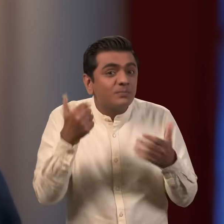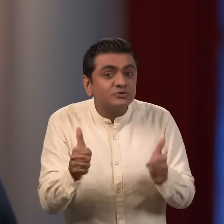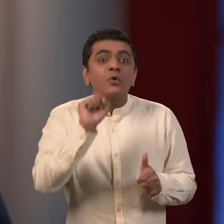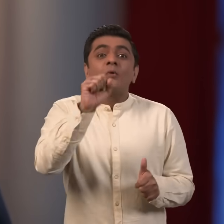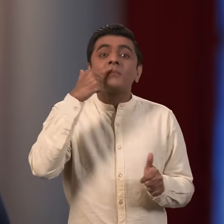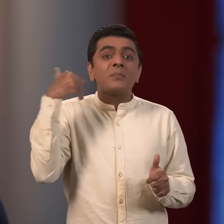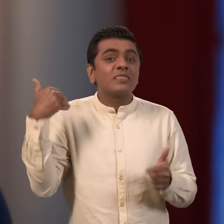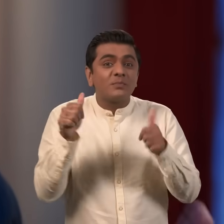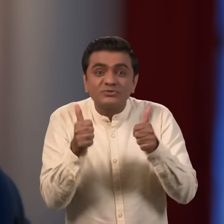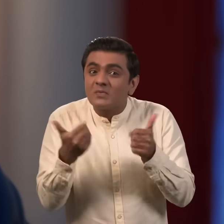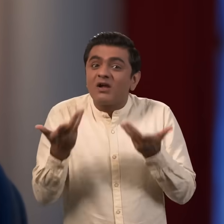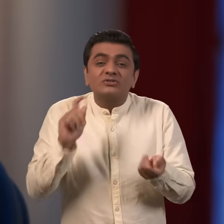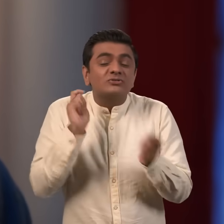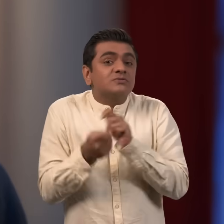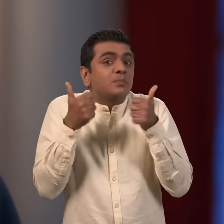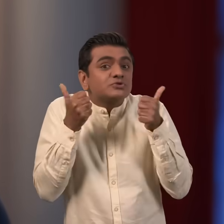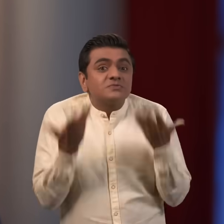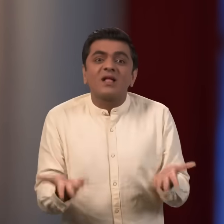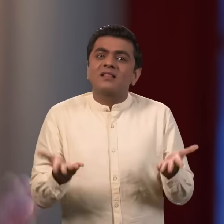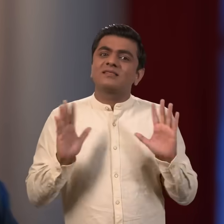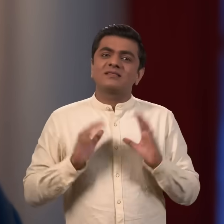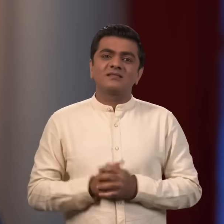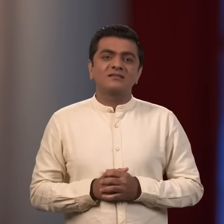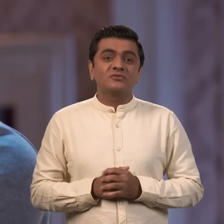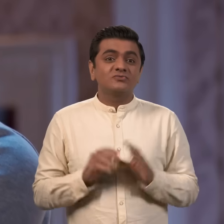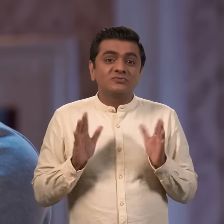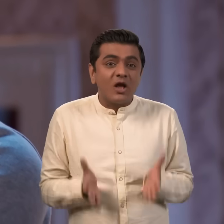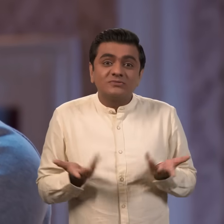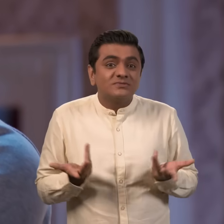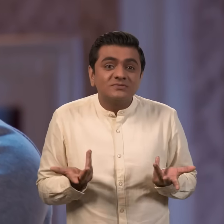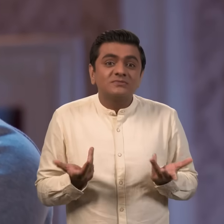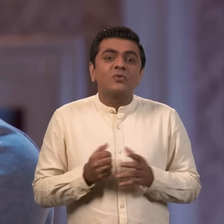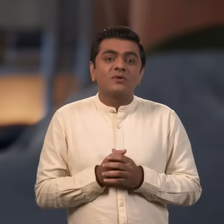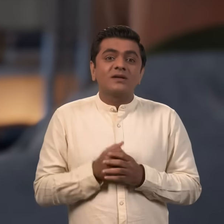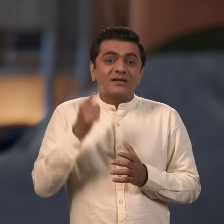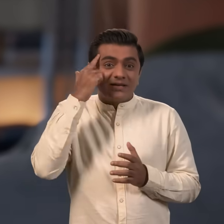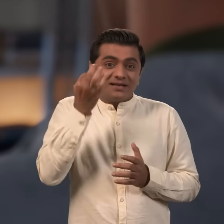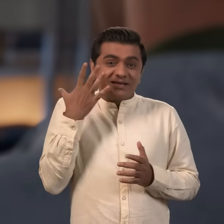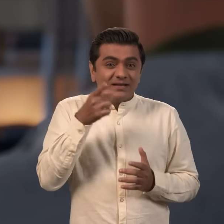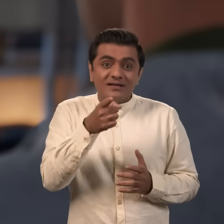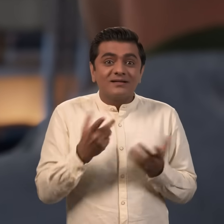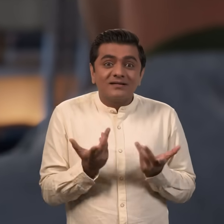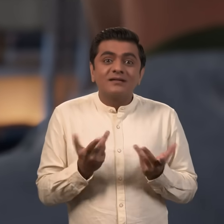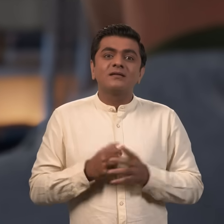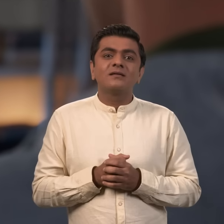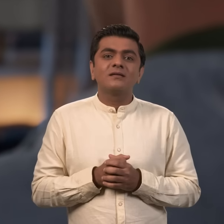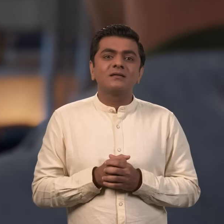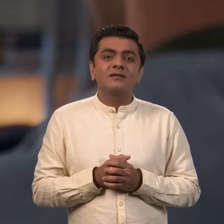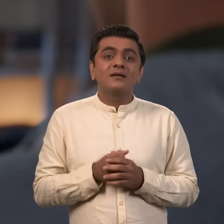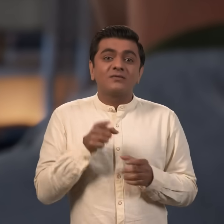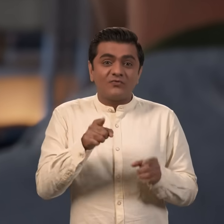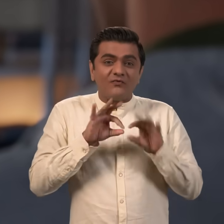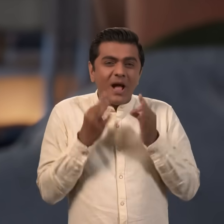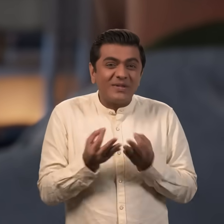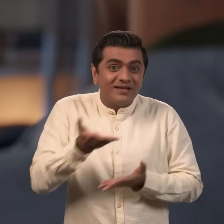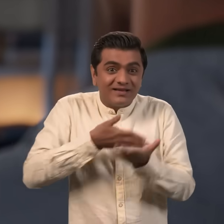ना तेरी माँ, और ना ही तेरा भाई, और ये घर कुछ नहीं बदलता। तो बेटा जी, समझदारी इसी में